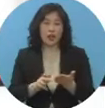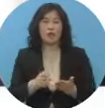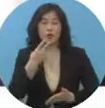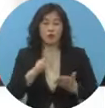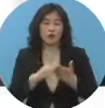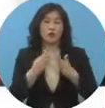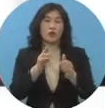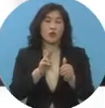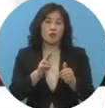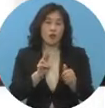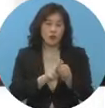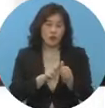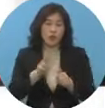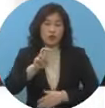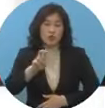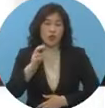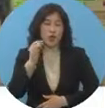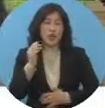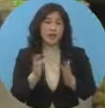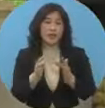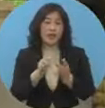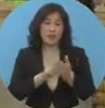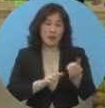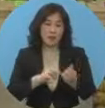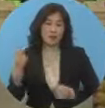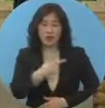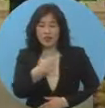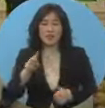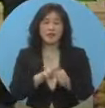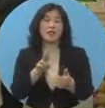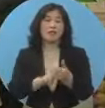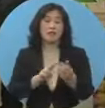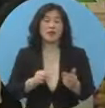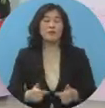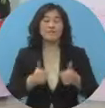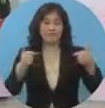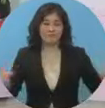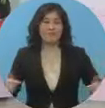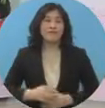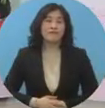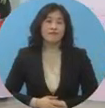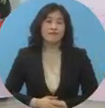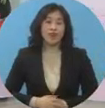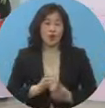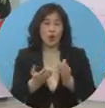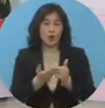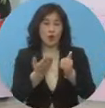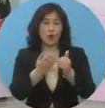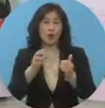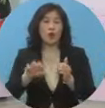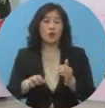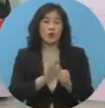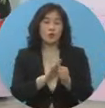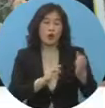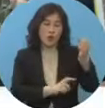수목의 온라인 채널 판매와 대형유통업체 판매를 열립니다 화해 논과 도끼 고로쇠